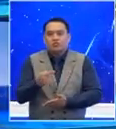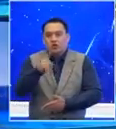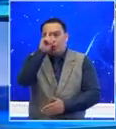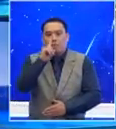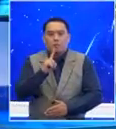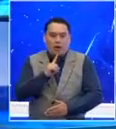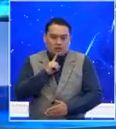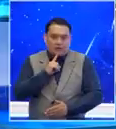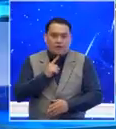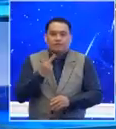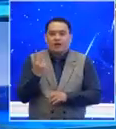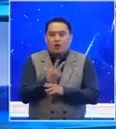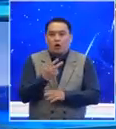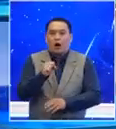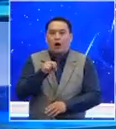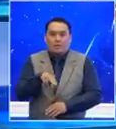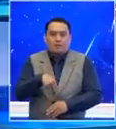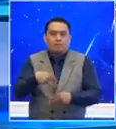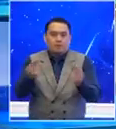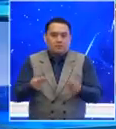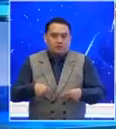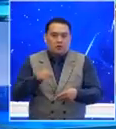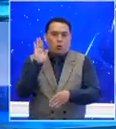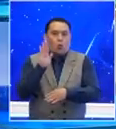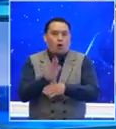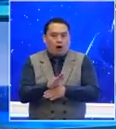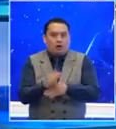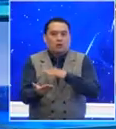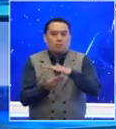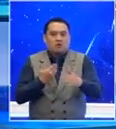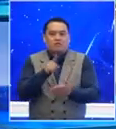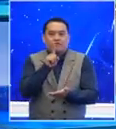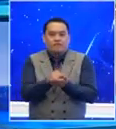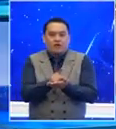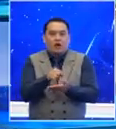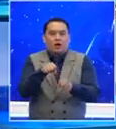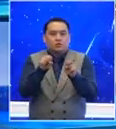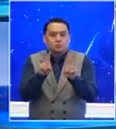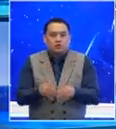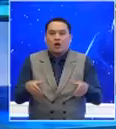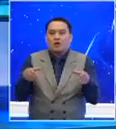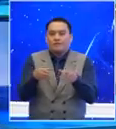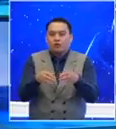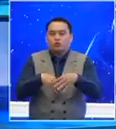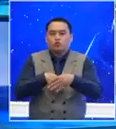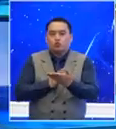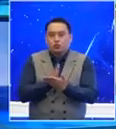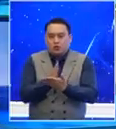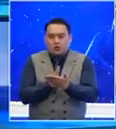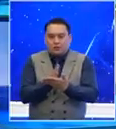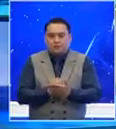месяца. Напомним, 2 апреля президент подписал указ о призыве военнообязанных на специальные сборы. Подробности в следующем